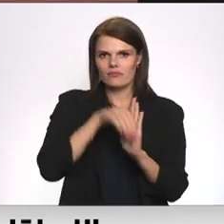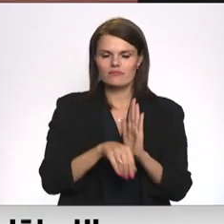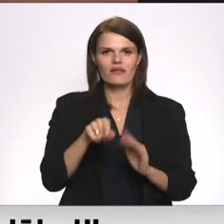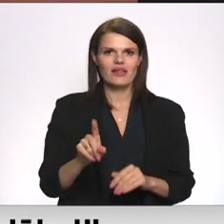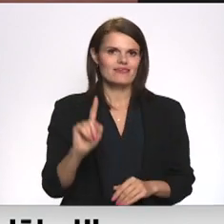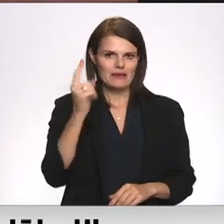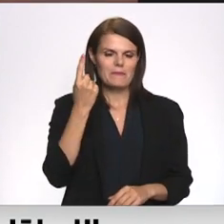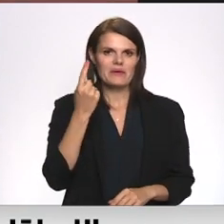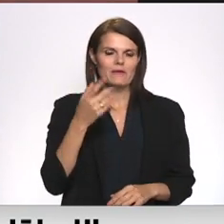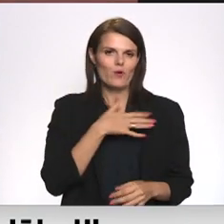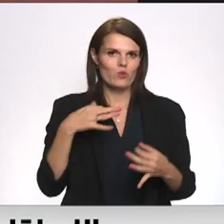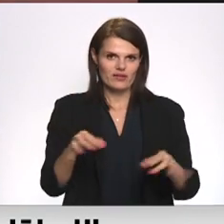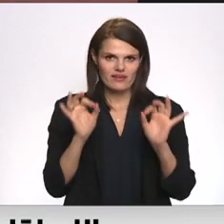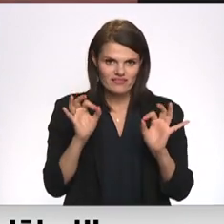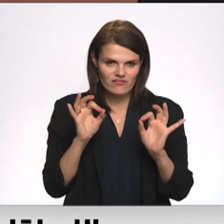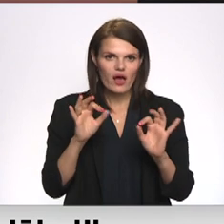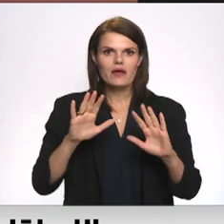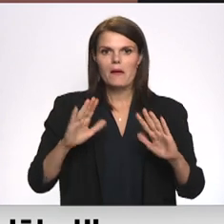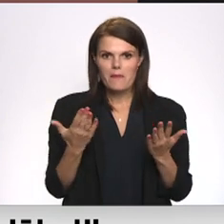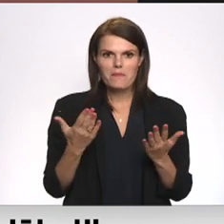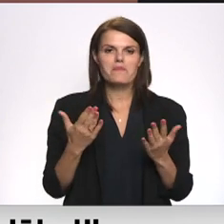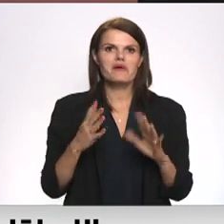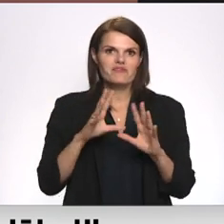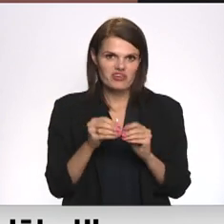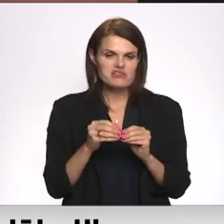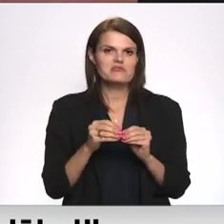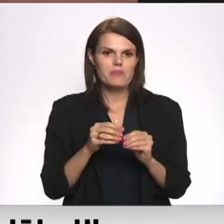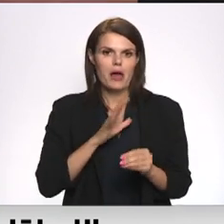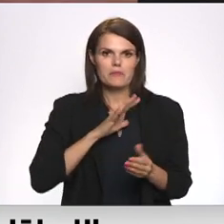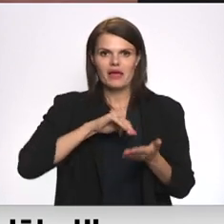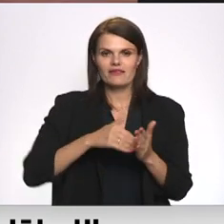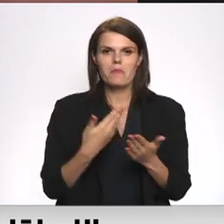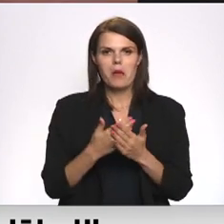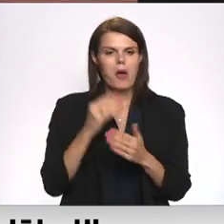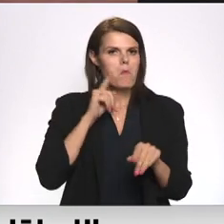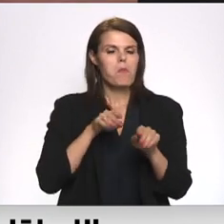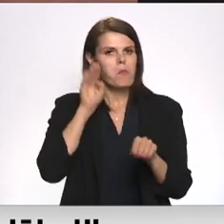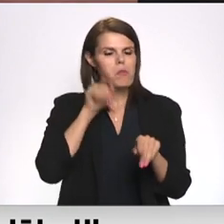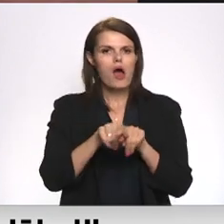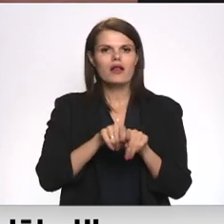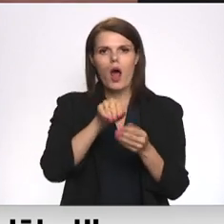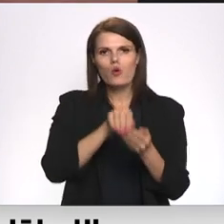pirmais solis, ļoti svarīgs. Bet pirms tam bija situācija, ka, piemēram, brāļu kapiem Rīgā